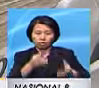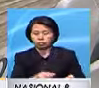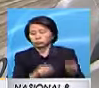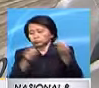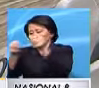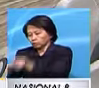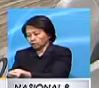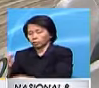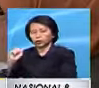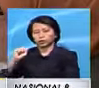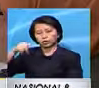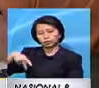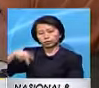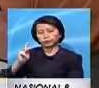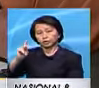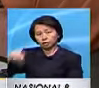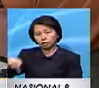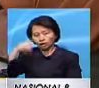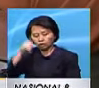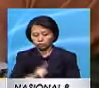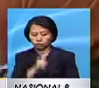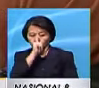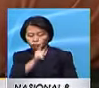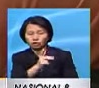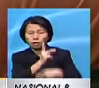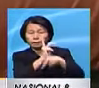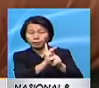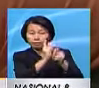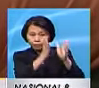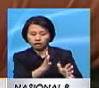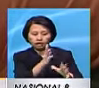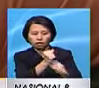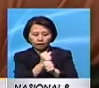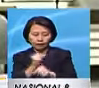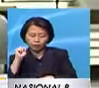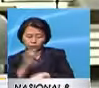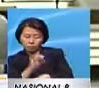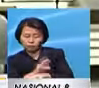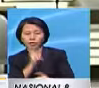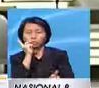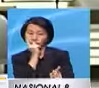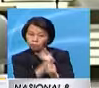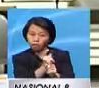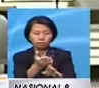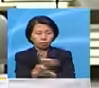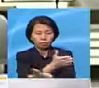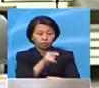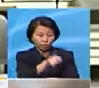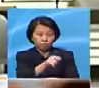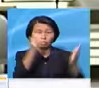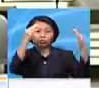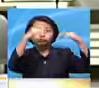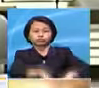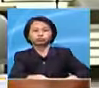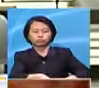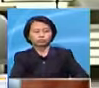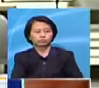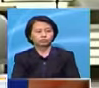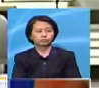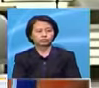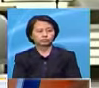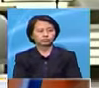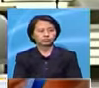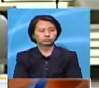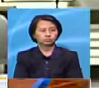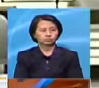kepada akpk ia bagi memastikan peminjam mendapat nasihat sewajarnya sebelum sampai ke peringkat muflis